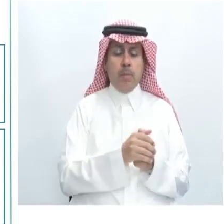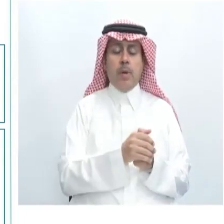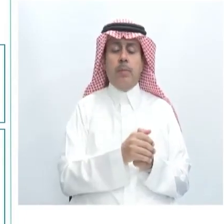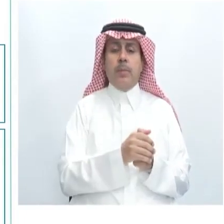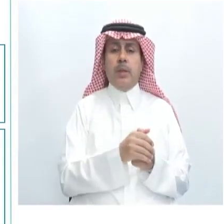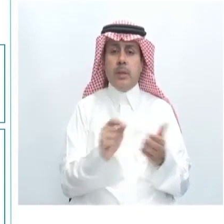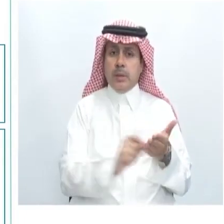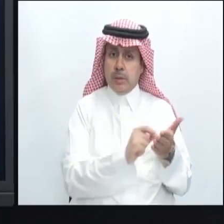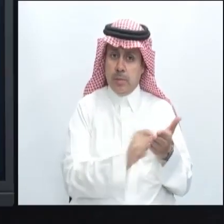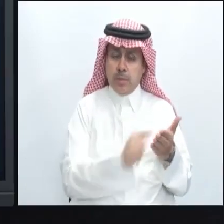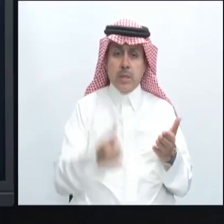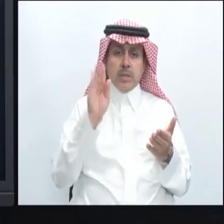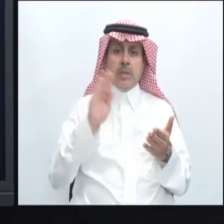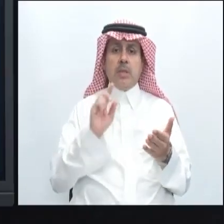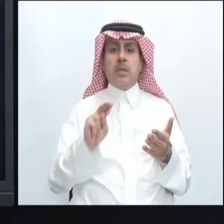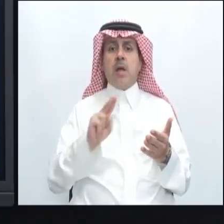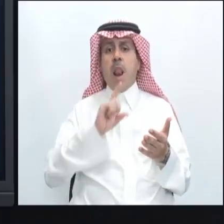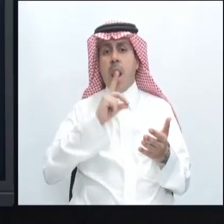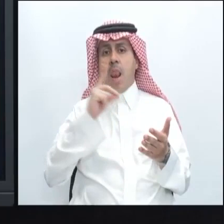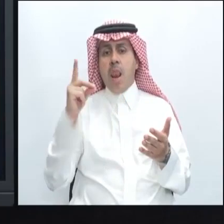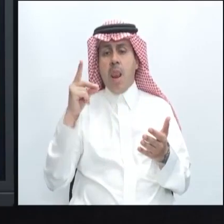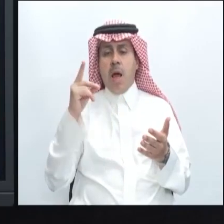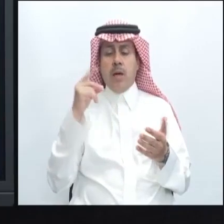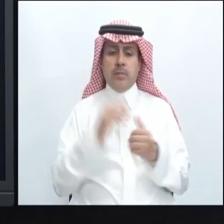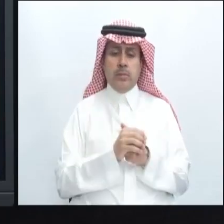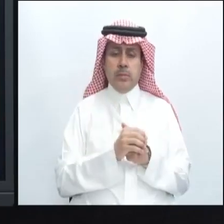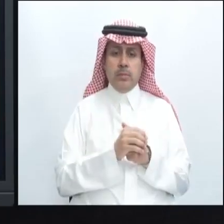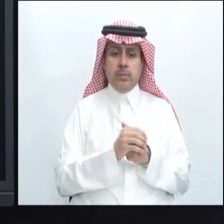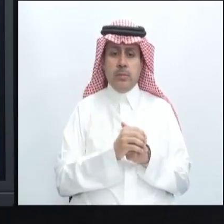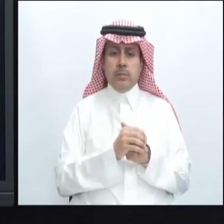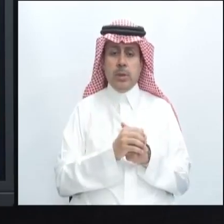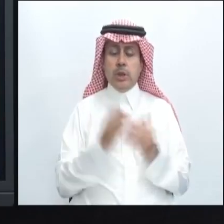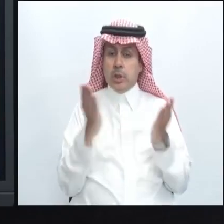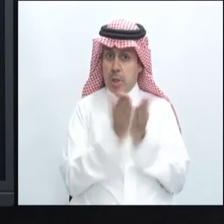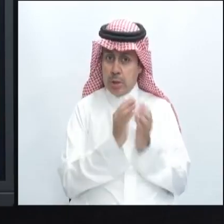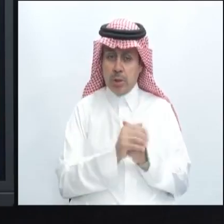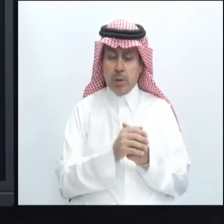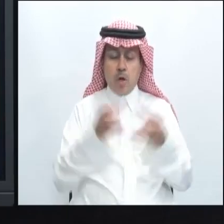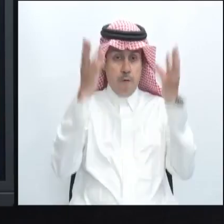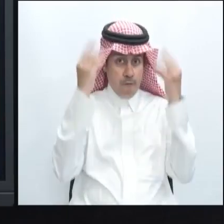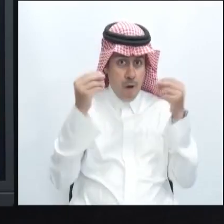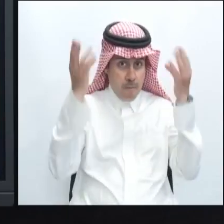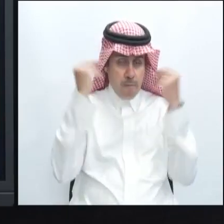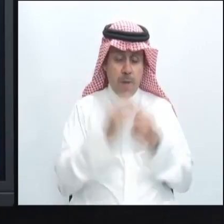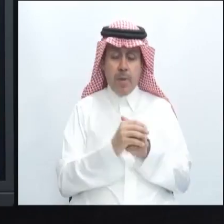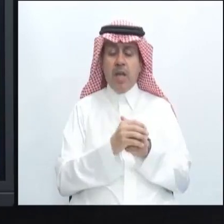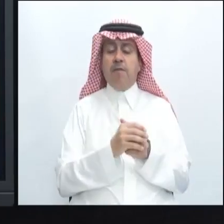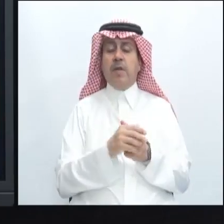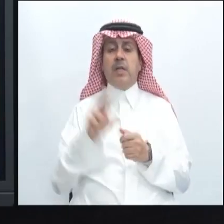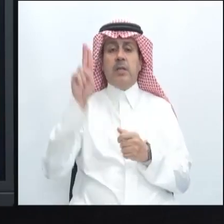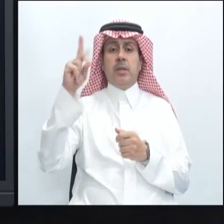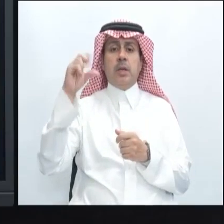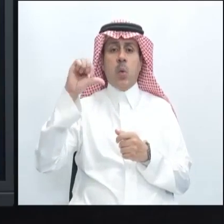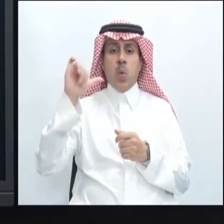وتعبيتها ردود الفعل التعليقات كل ذلك يتم دراسته لكي يتم تطوير المنتج او